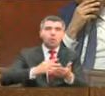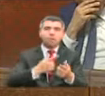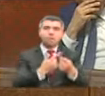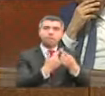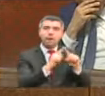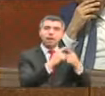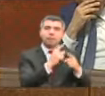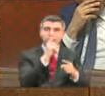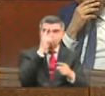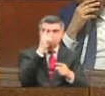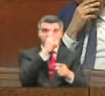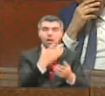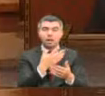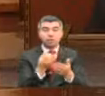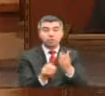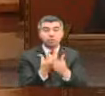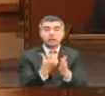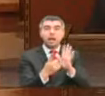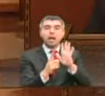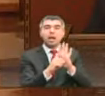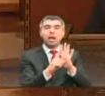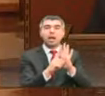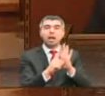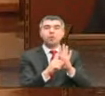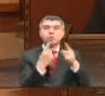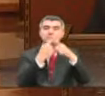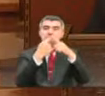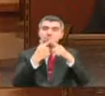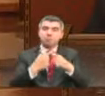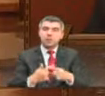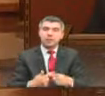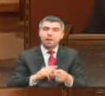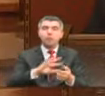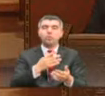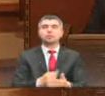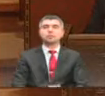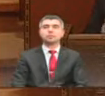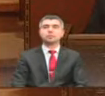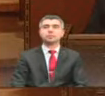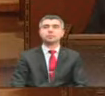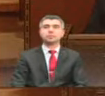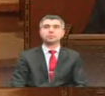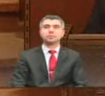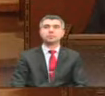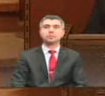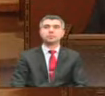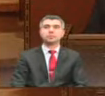تحفيزات في إطار قانون المالية وميثاق الاستثمار.